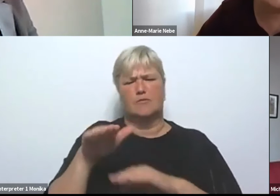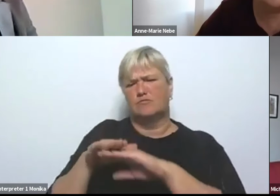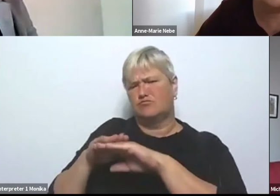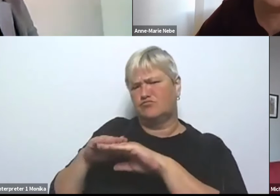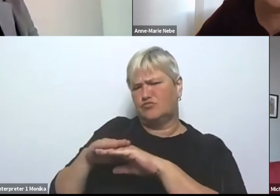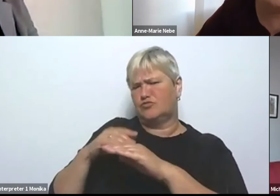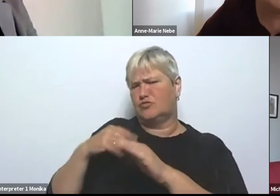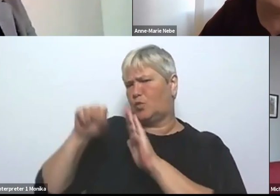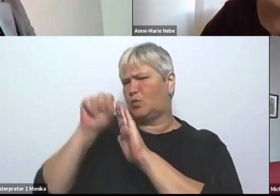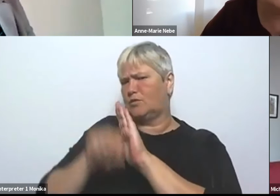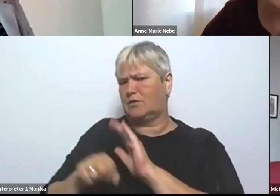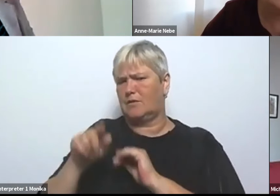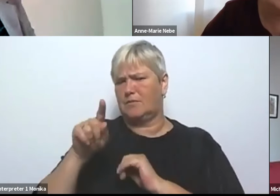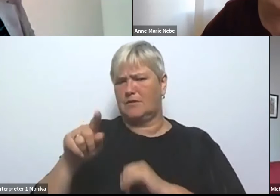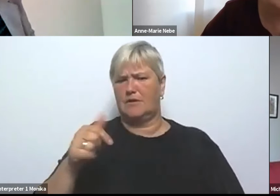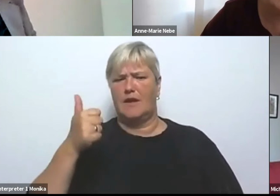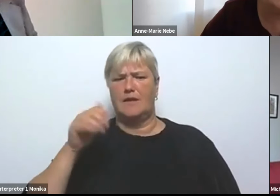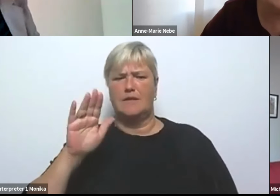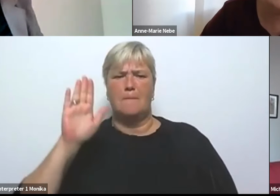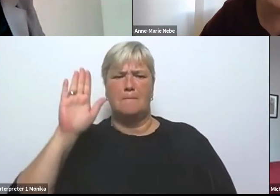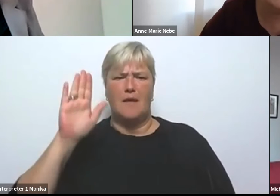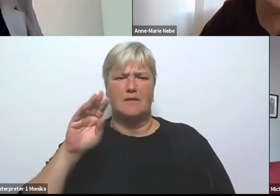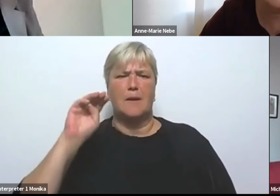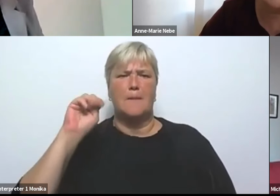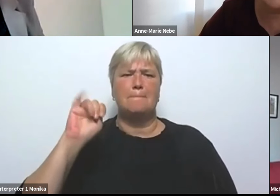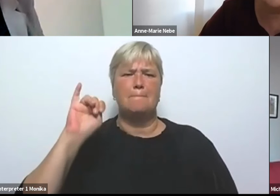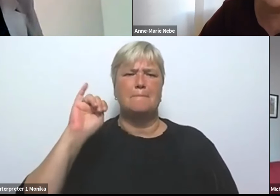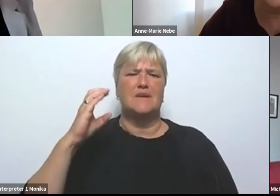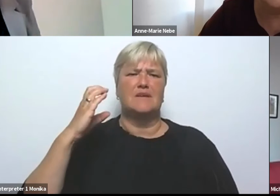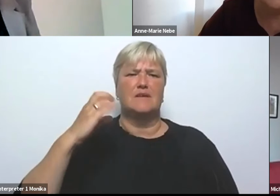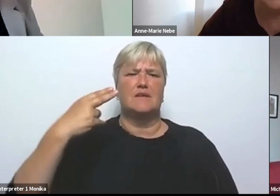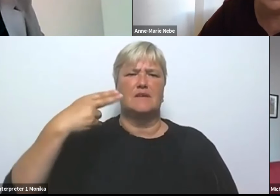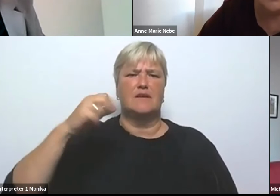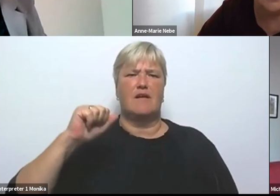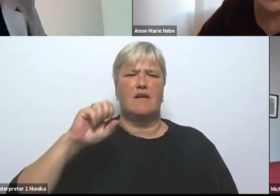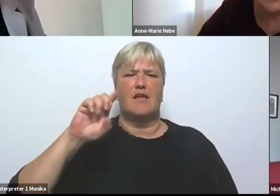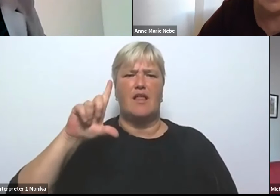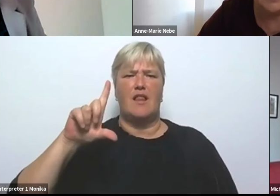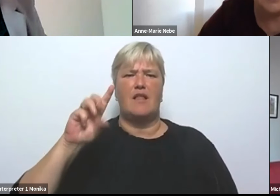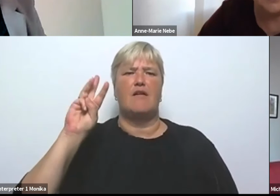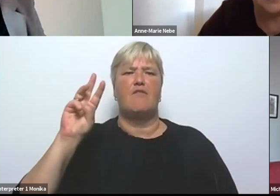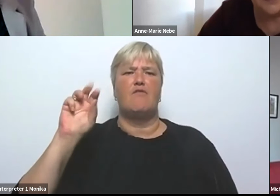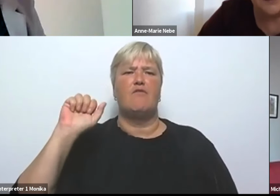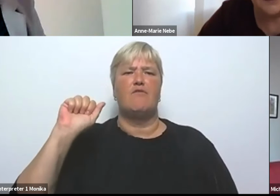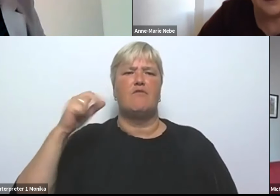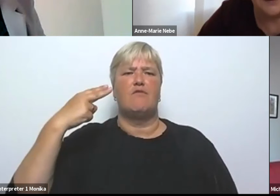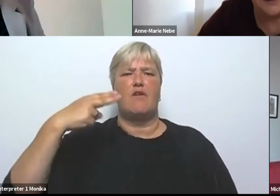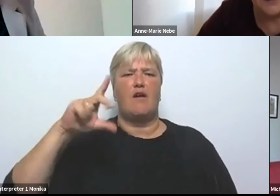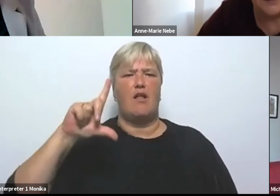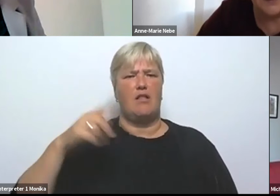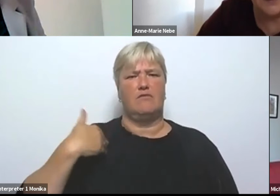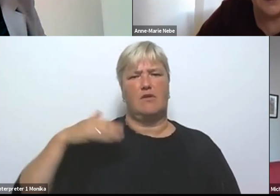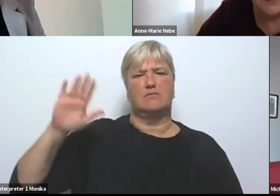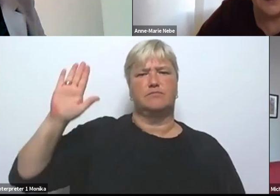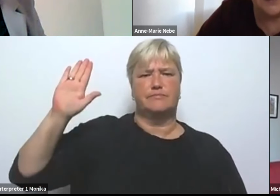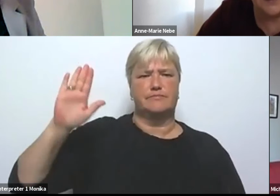unterbreche, Klaus. Bitte, es gibt eine Meldung von Michael Wahl. Der hat die Hand gehoben. Okay.